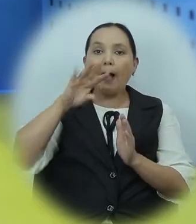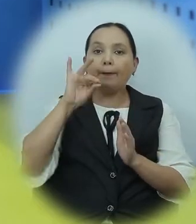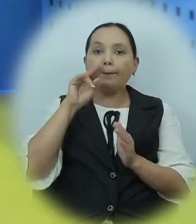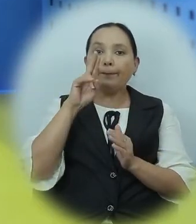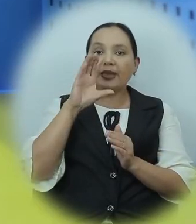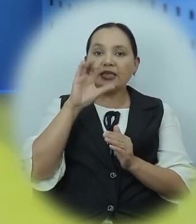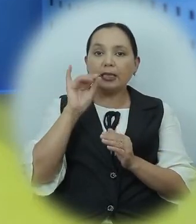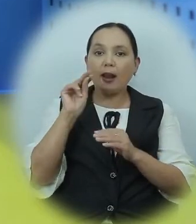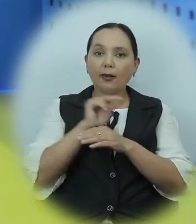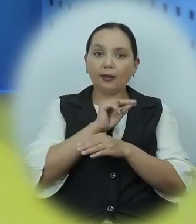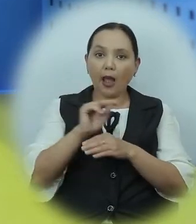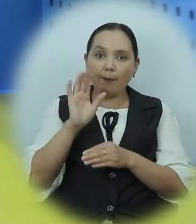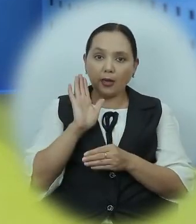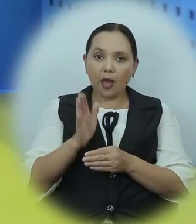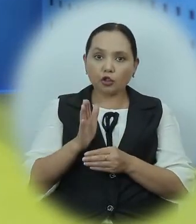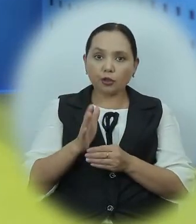mikserlarni ta'mirlash.